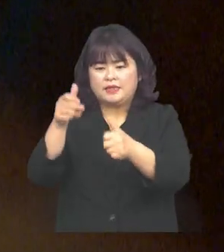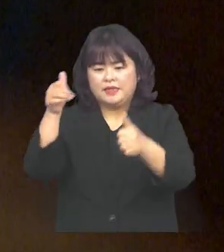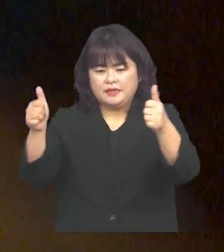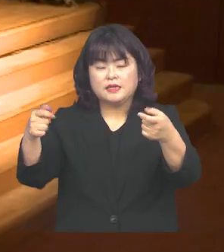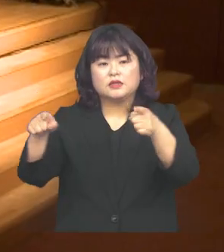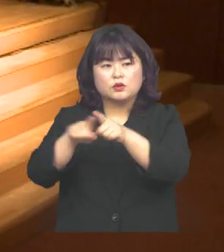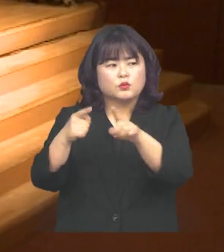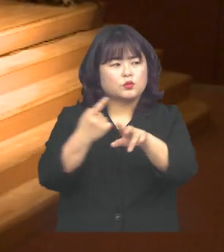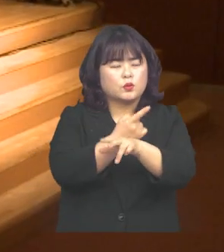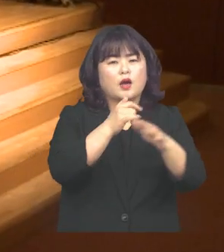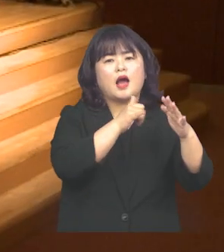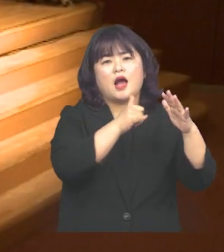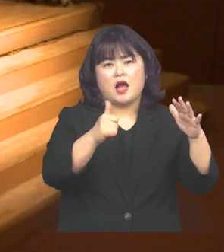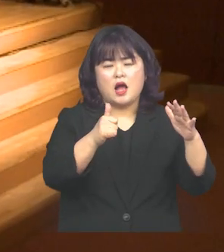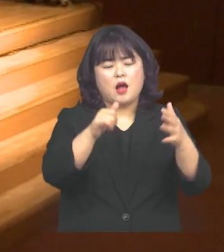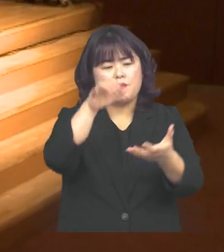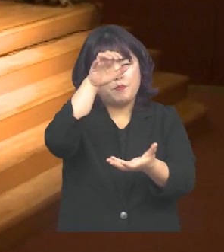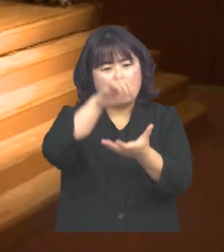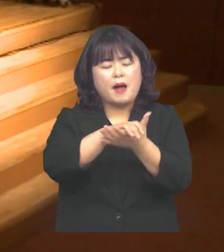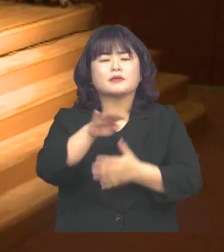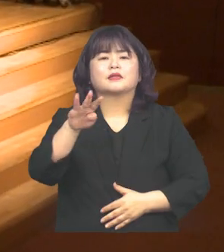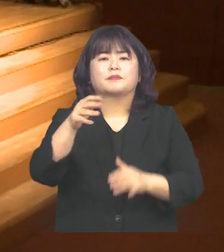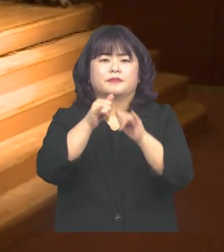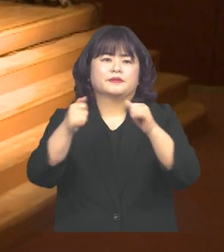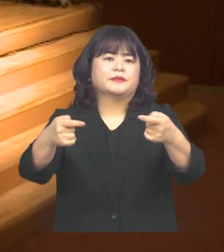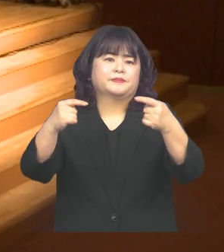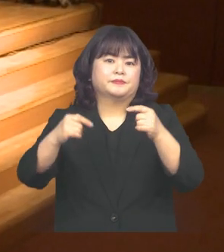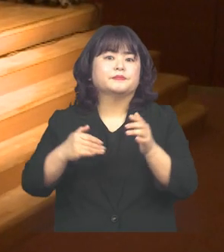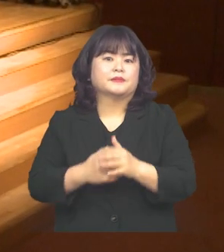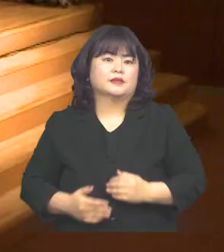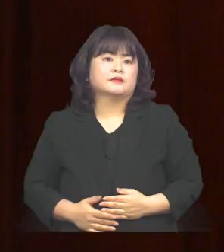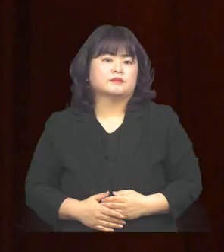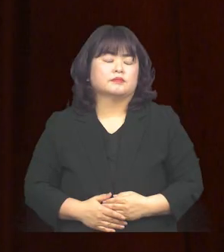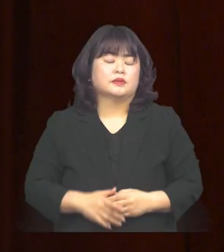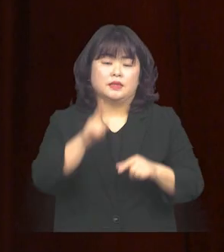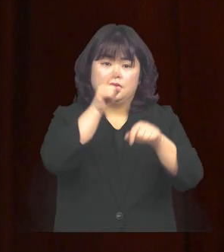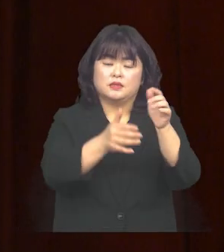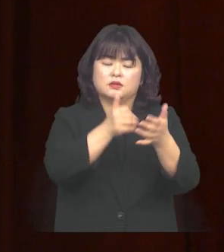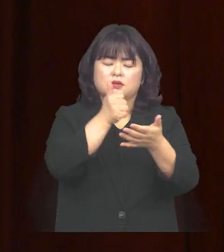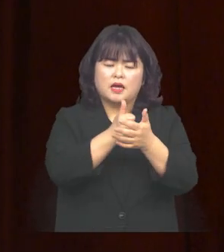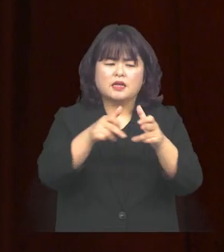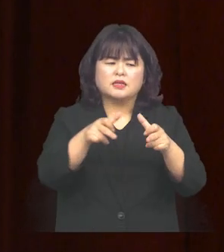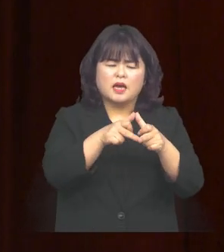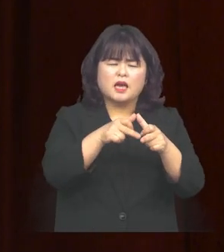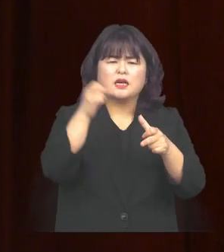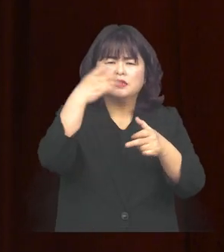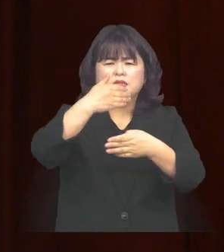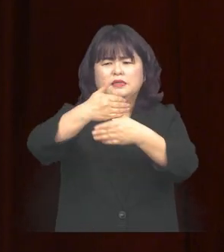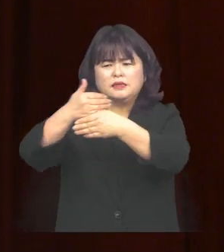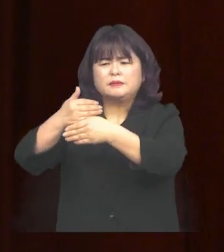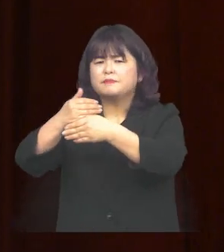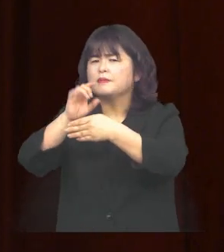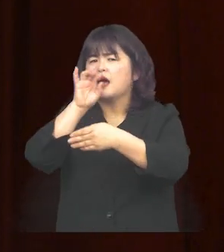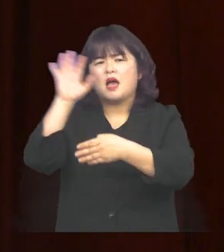단체 관계자와 장애인 가족 등 300여 명이 참석했습니다. 이 시장은 장애가